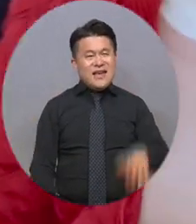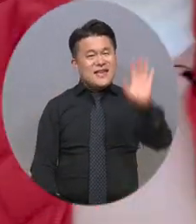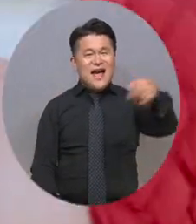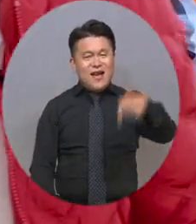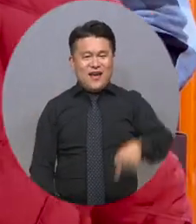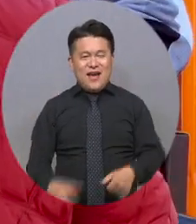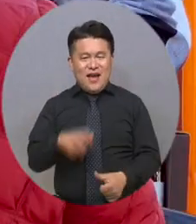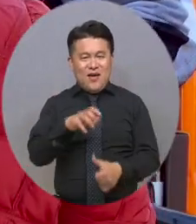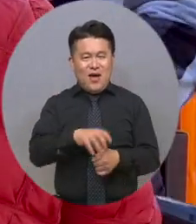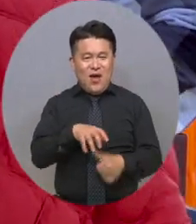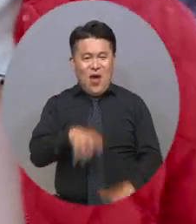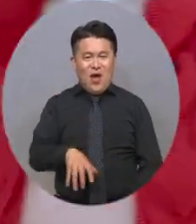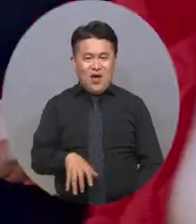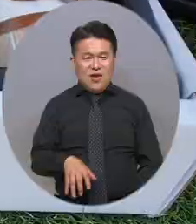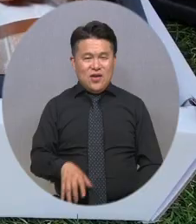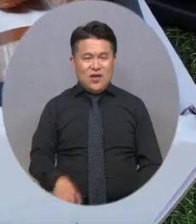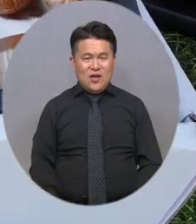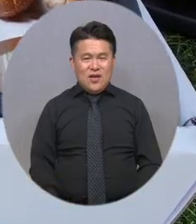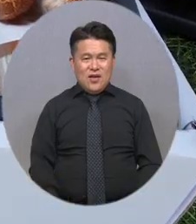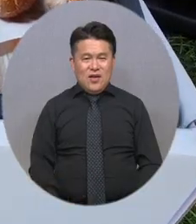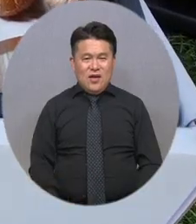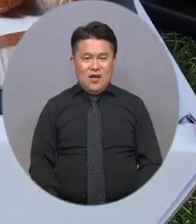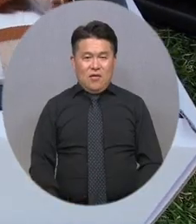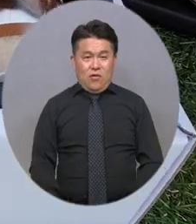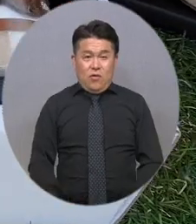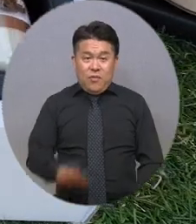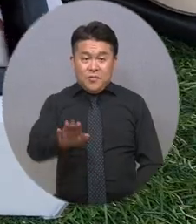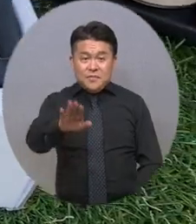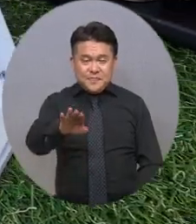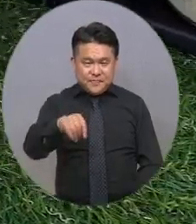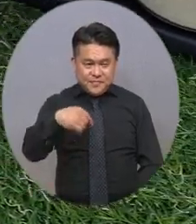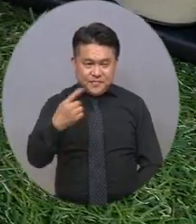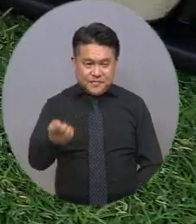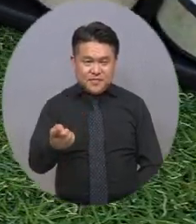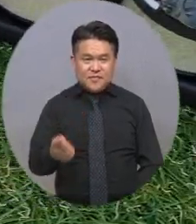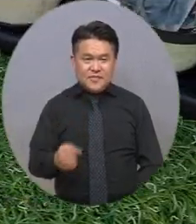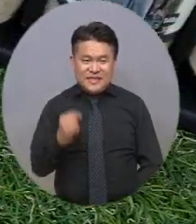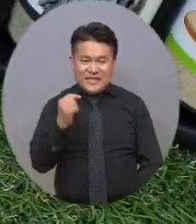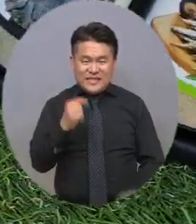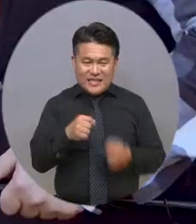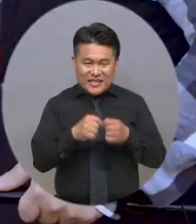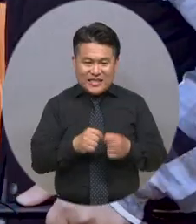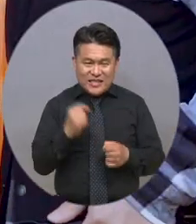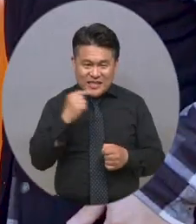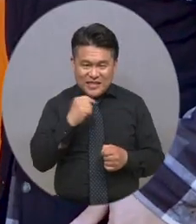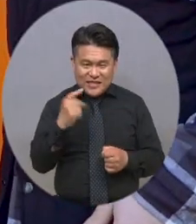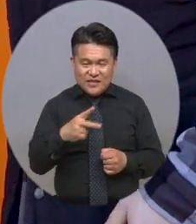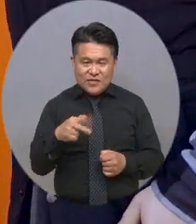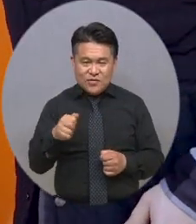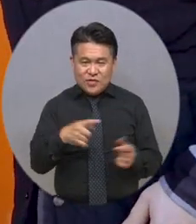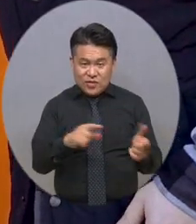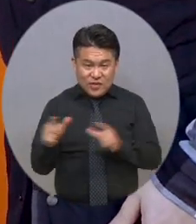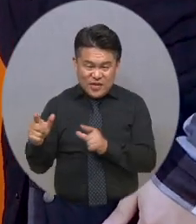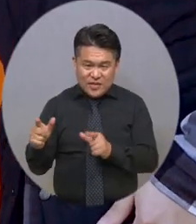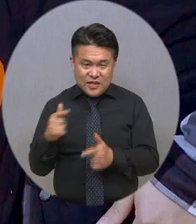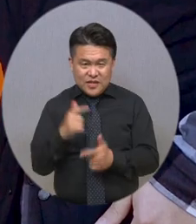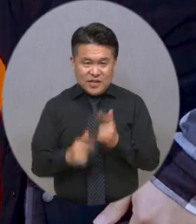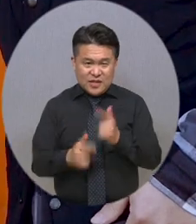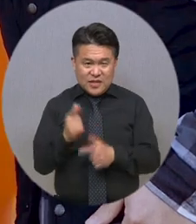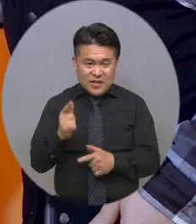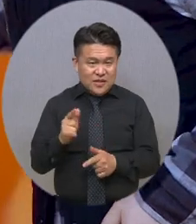장흥이지 보석이냐고! 참종 깨소금 뭐 이런 조미료 혼합 세트에 야 이게 나무에서 나왔나